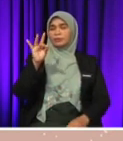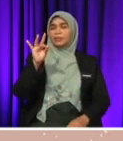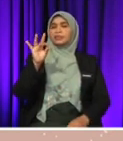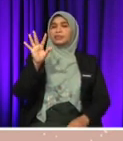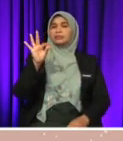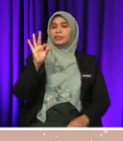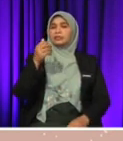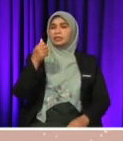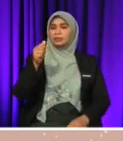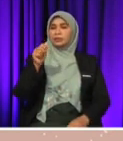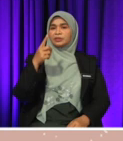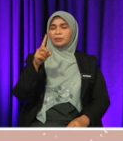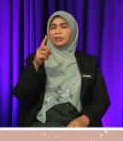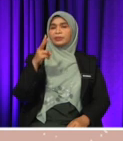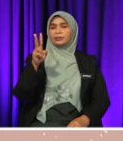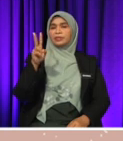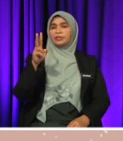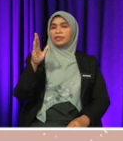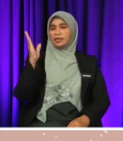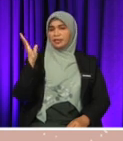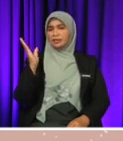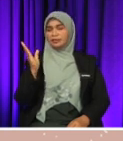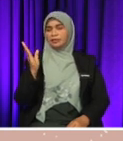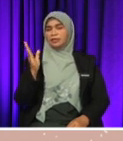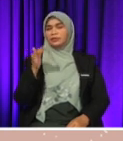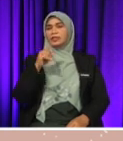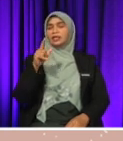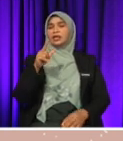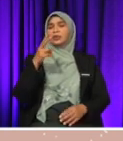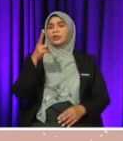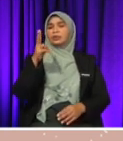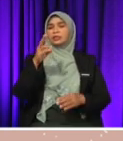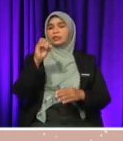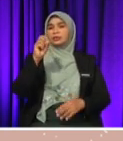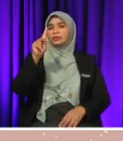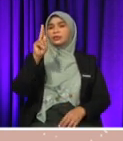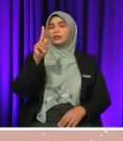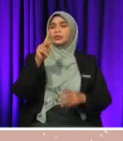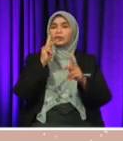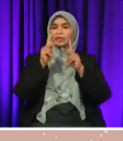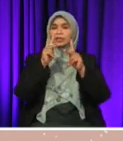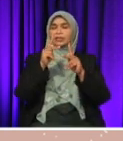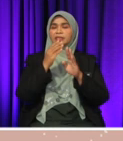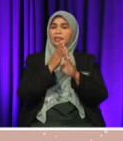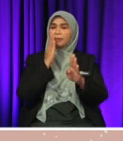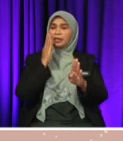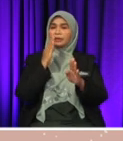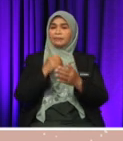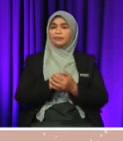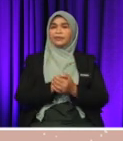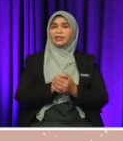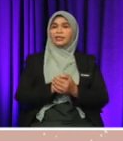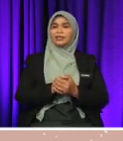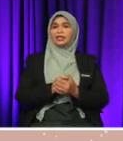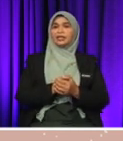9 10 11 12 ada 12 suku kata sebaris kemudian kita ada lima lima